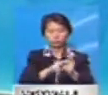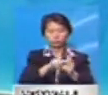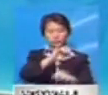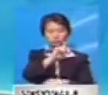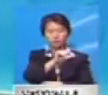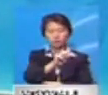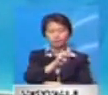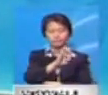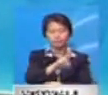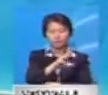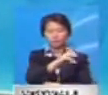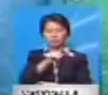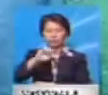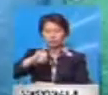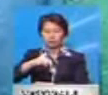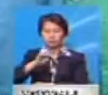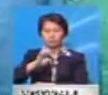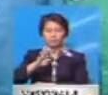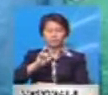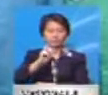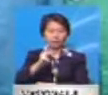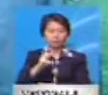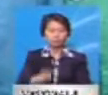di Miri.